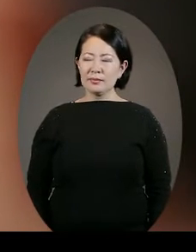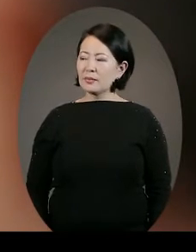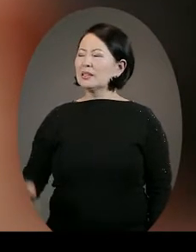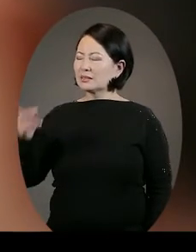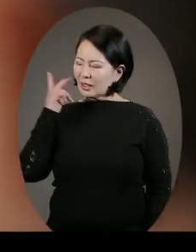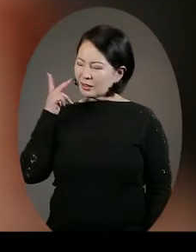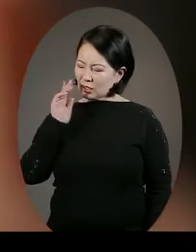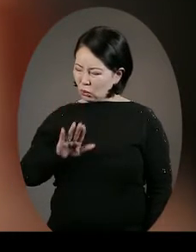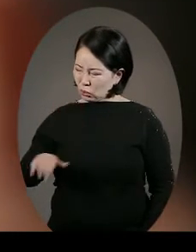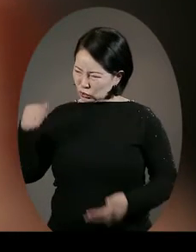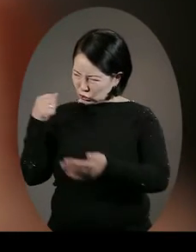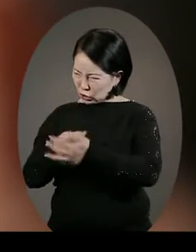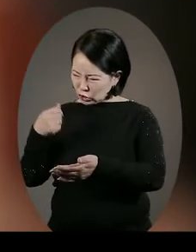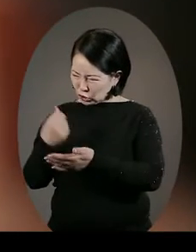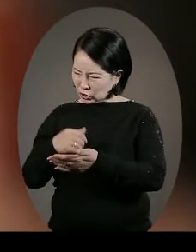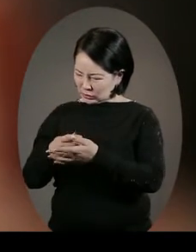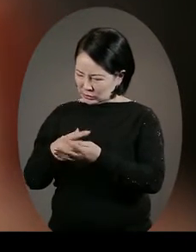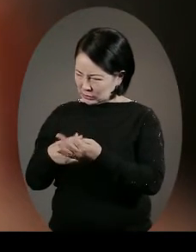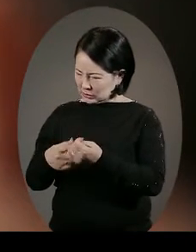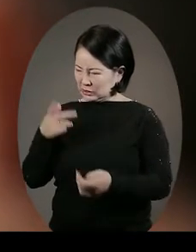Дандаа л хүүхдээ зодддаг юм байгаа биз дээ.